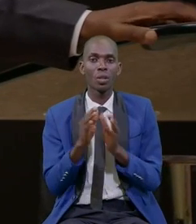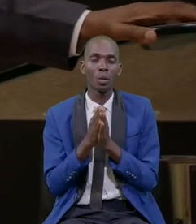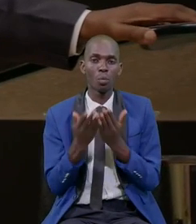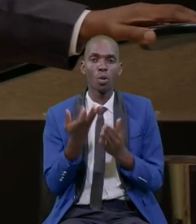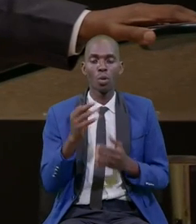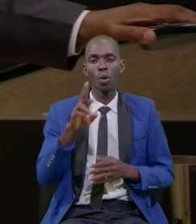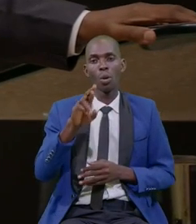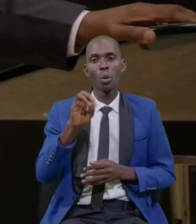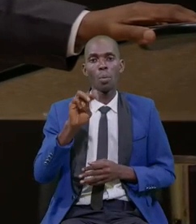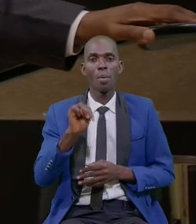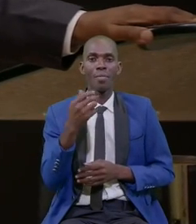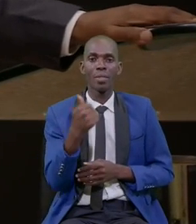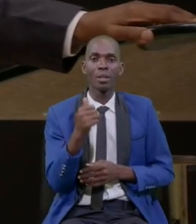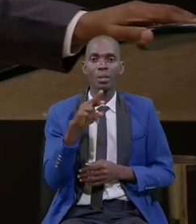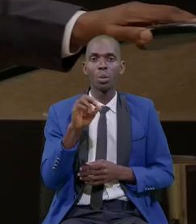au Romains 10.